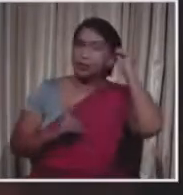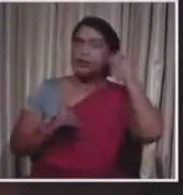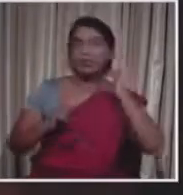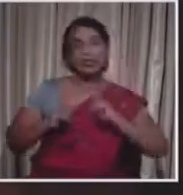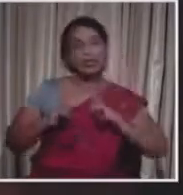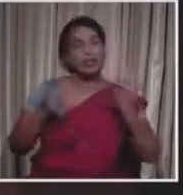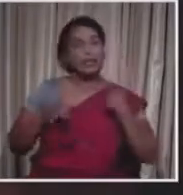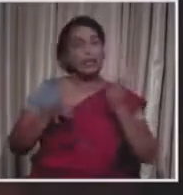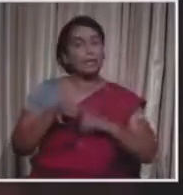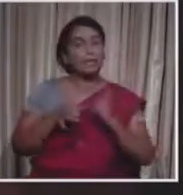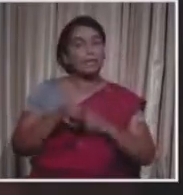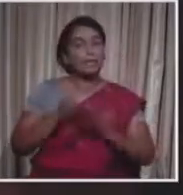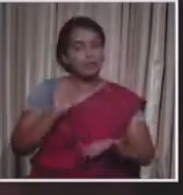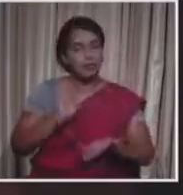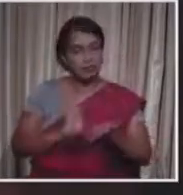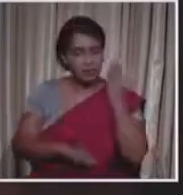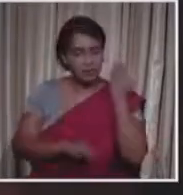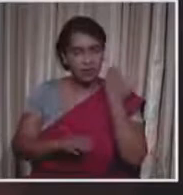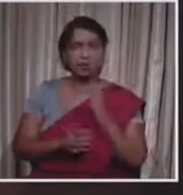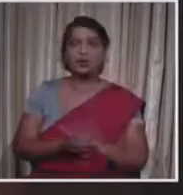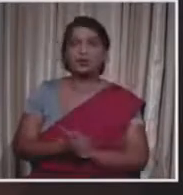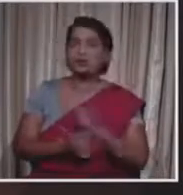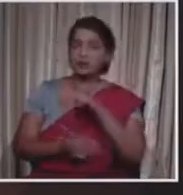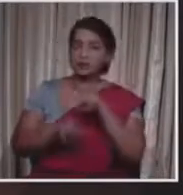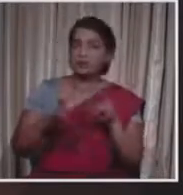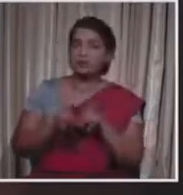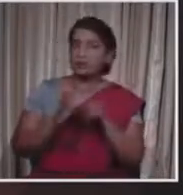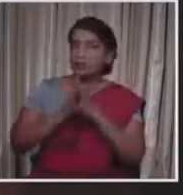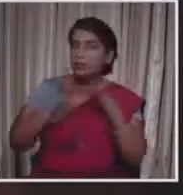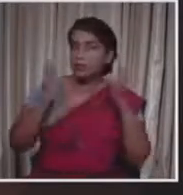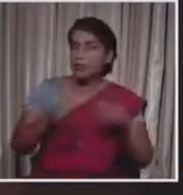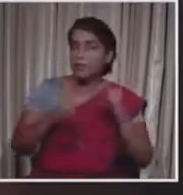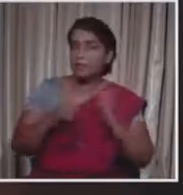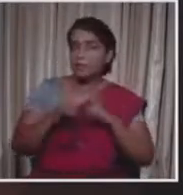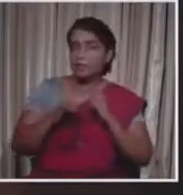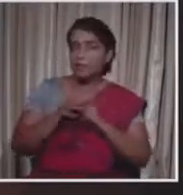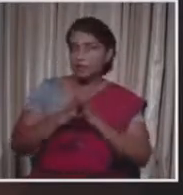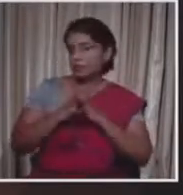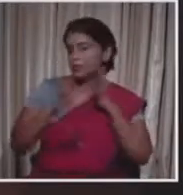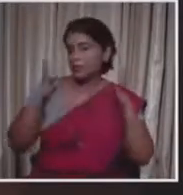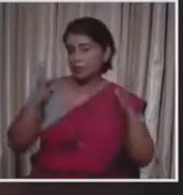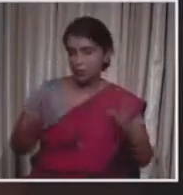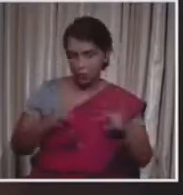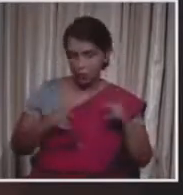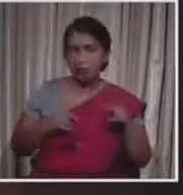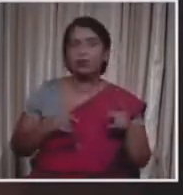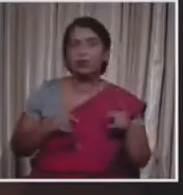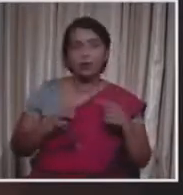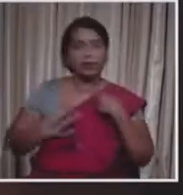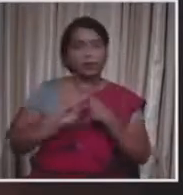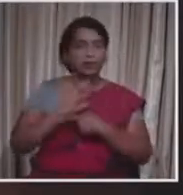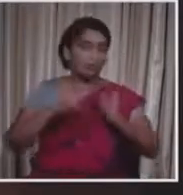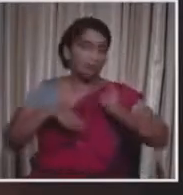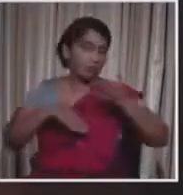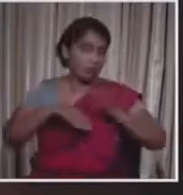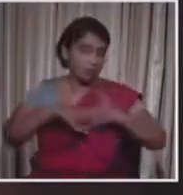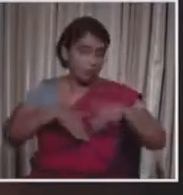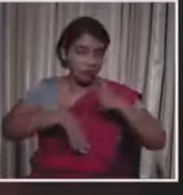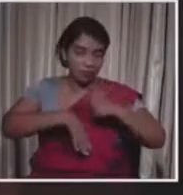වීමේ ප්‍රශ්නේ වැඩි වෙනවා ඒ නිසා බරපතල ප්‍රශ්න රාශියකට අපේ රට මුහුණ දෙන